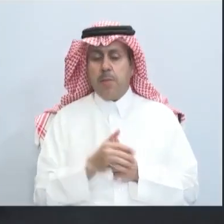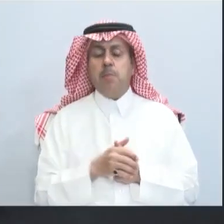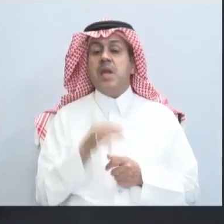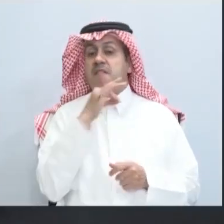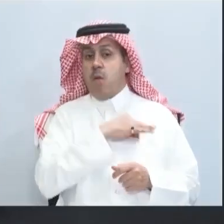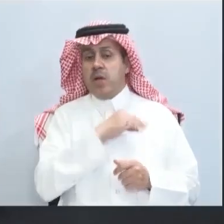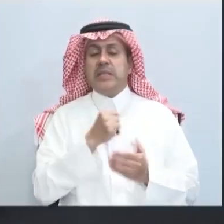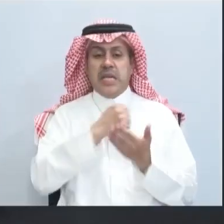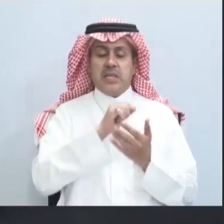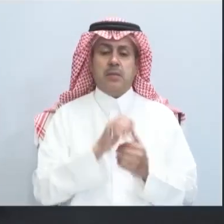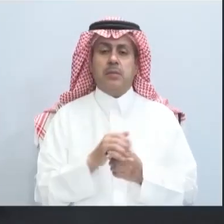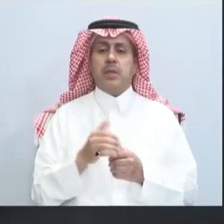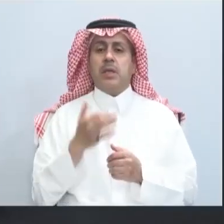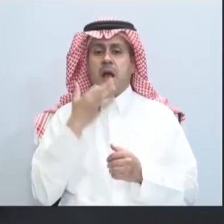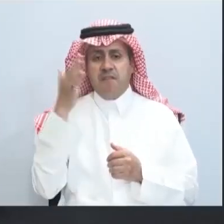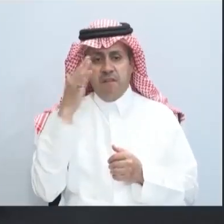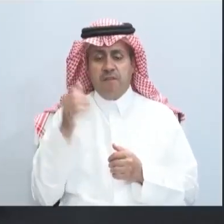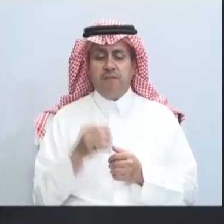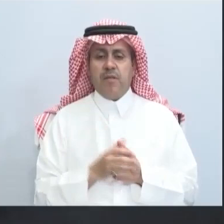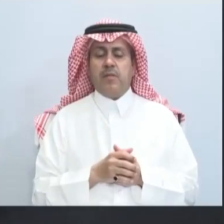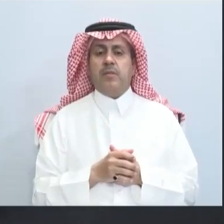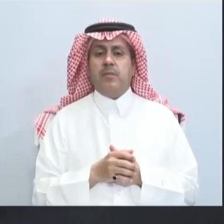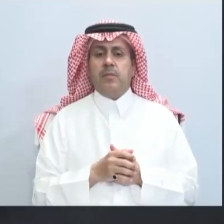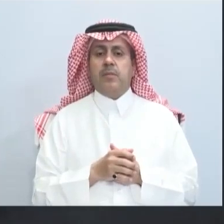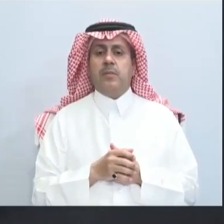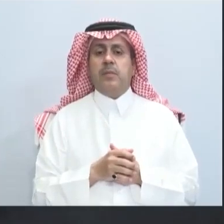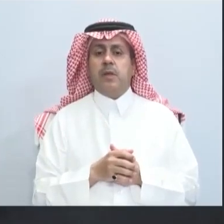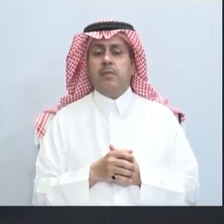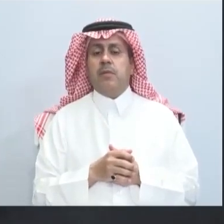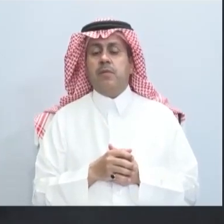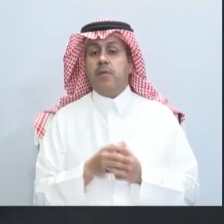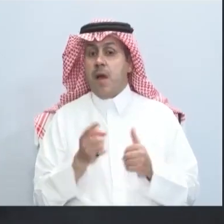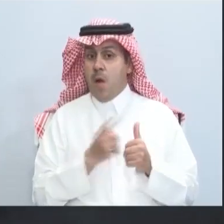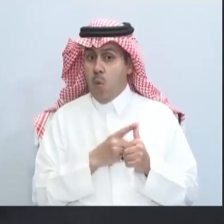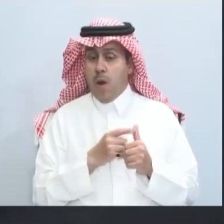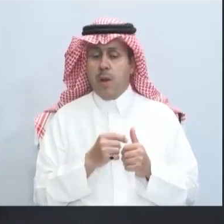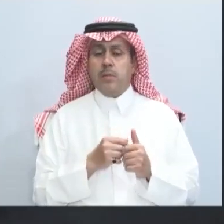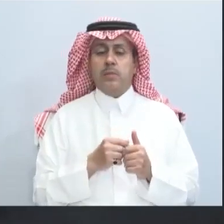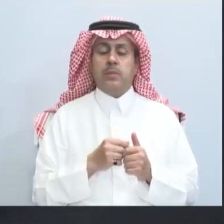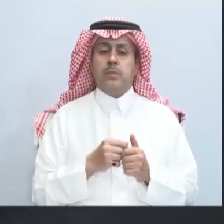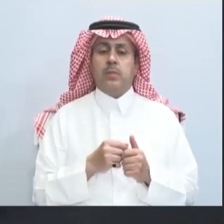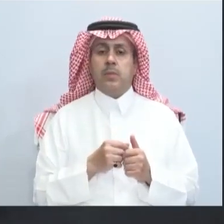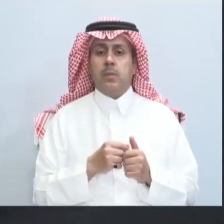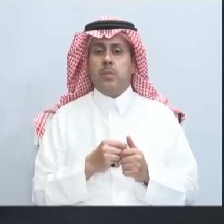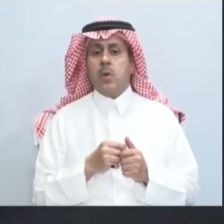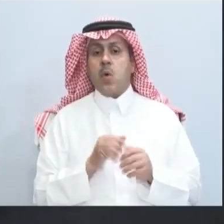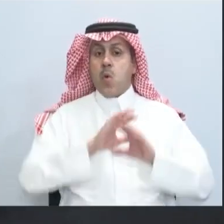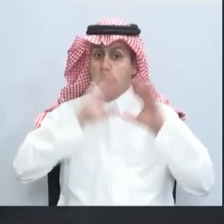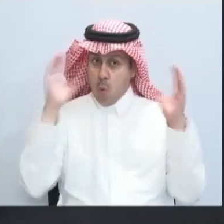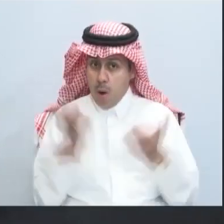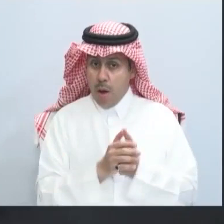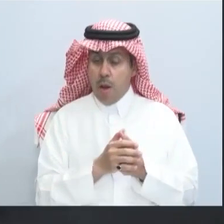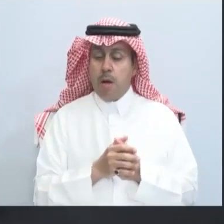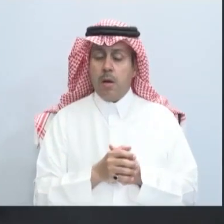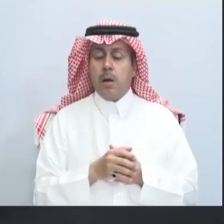الحكم التخفيف على المكلف في بادئ الامر كل امر